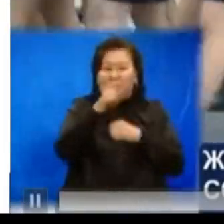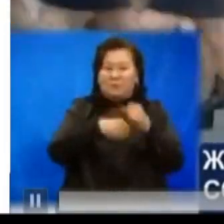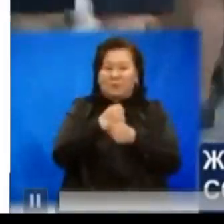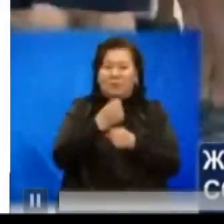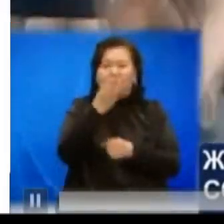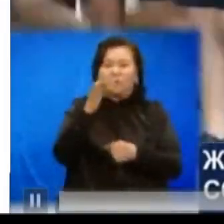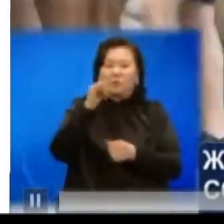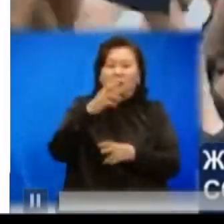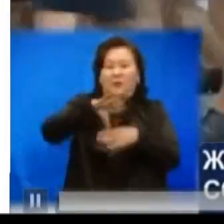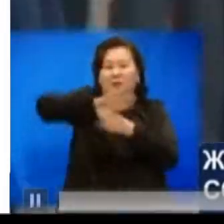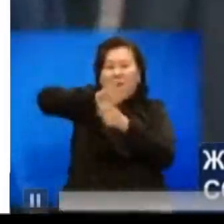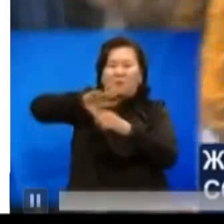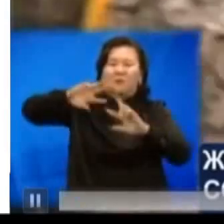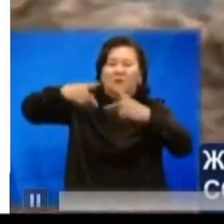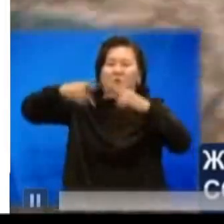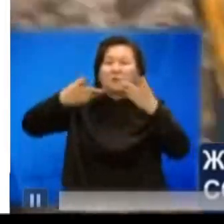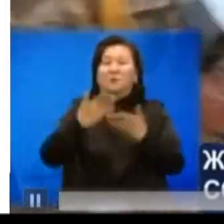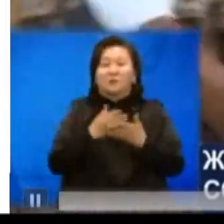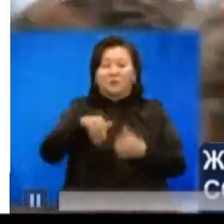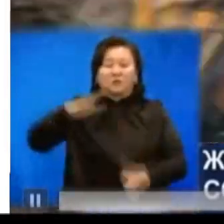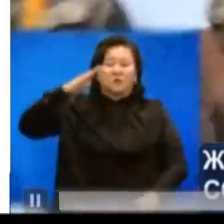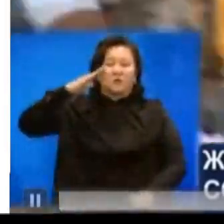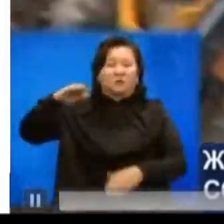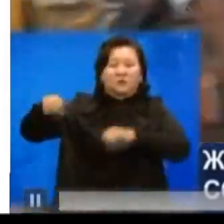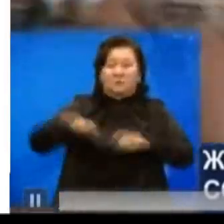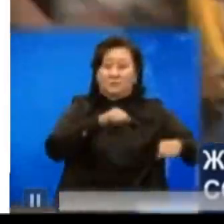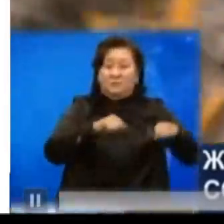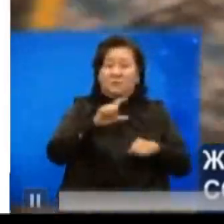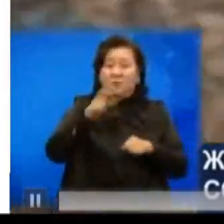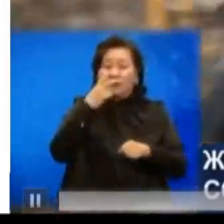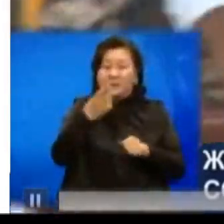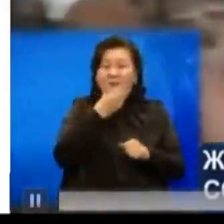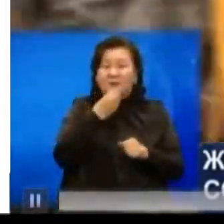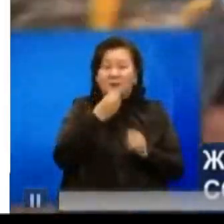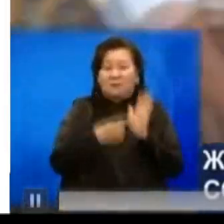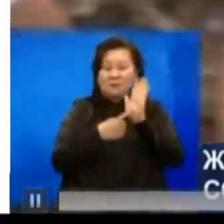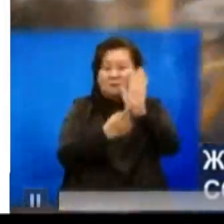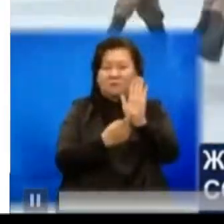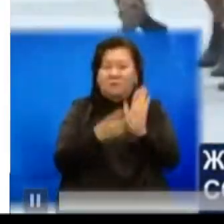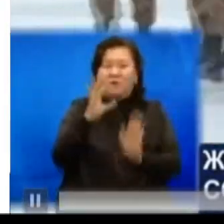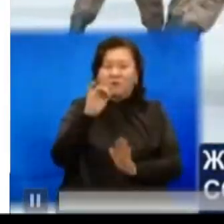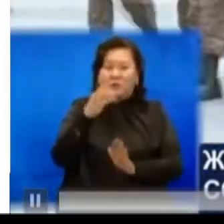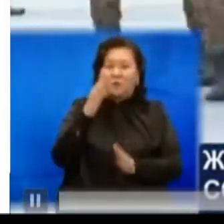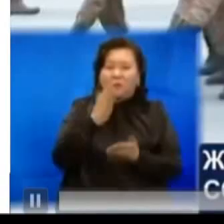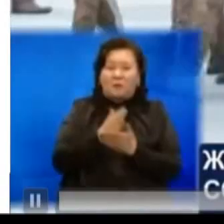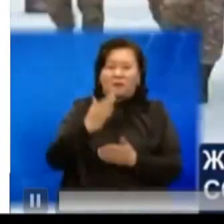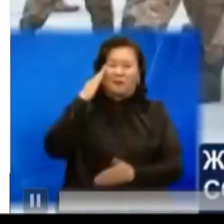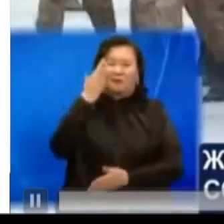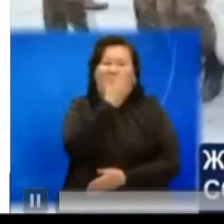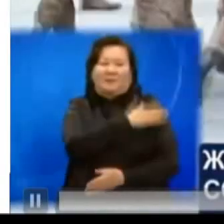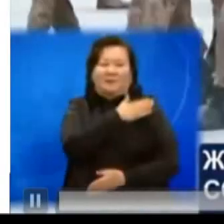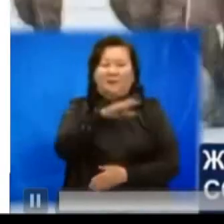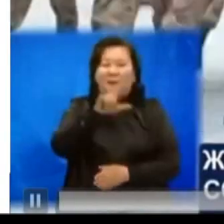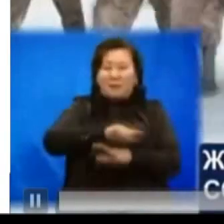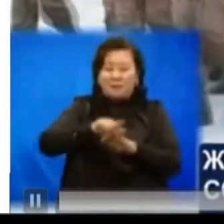далбаа солигдож иржээ. Өнөөдөр цэргийн ёслол, зэсэг төвчин, хилийн зэрэг, дотоодын зэрэг, онцгой байдлын алба, хууль сахиулах байгууллага, цагдааг ерхий